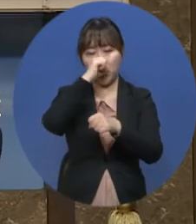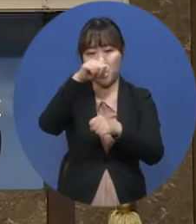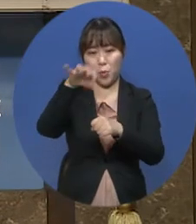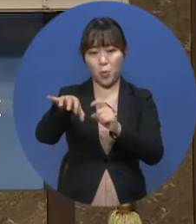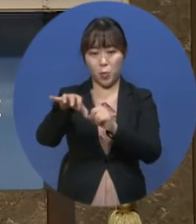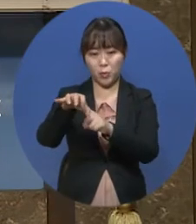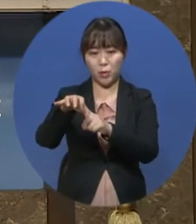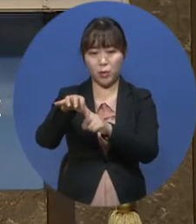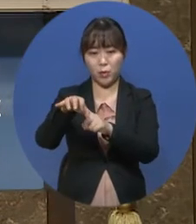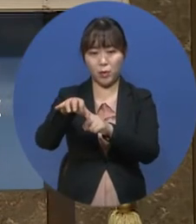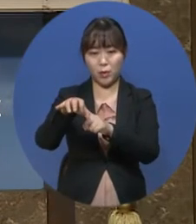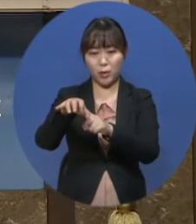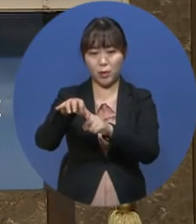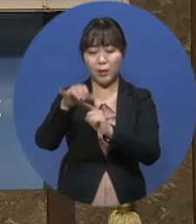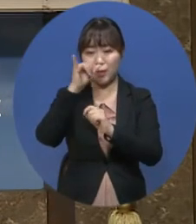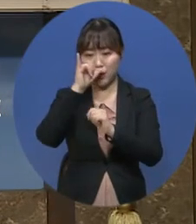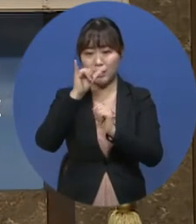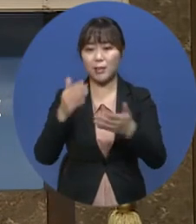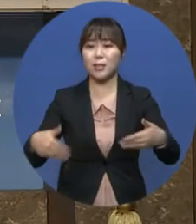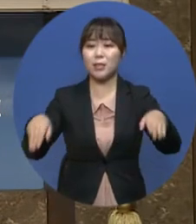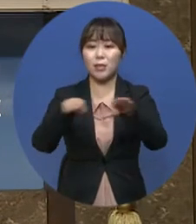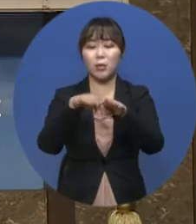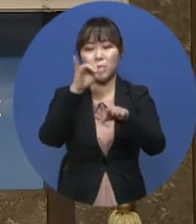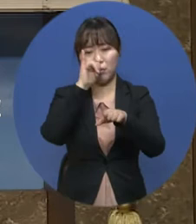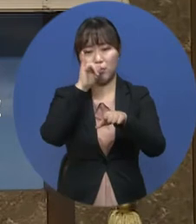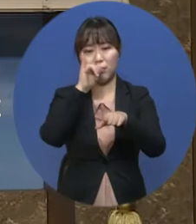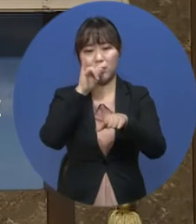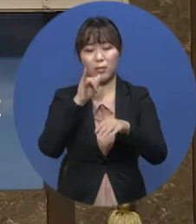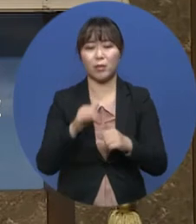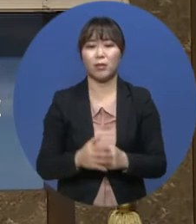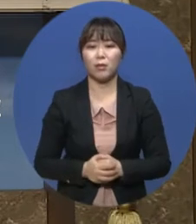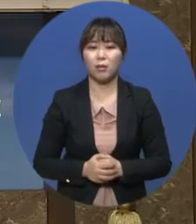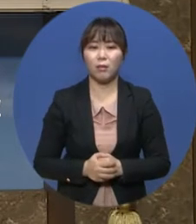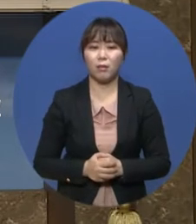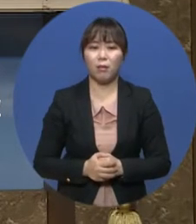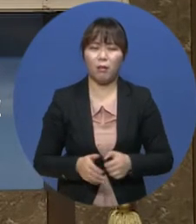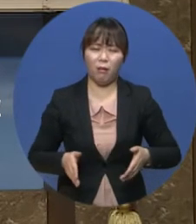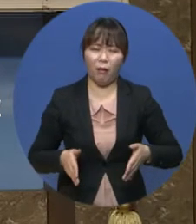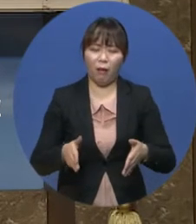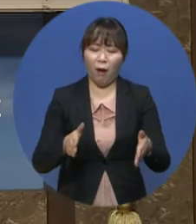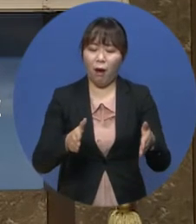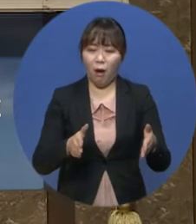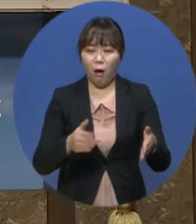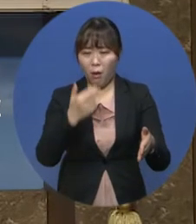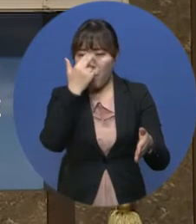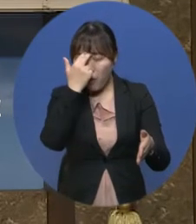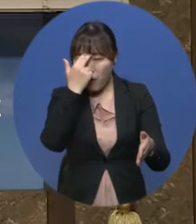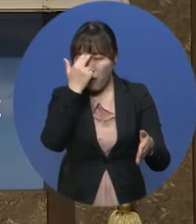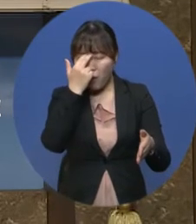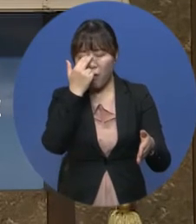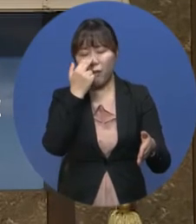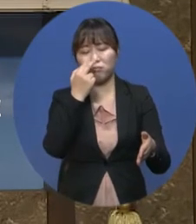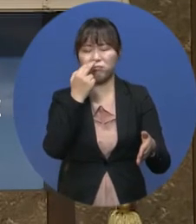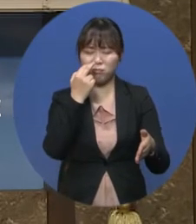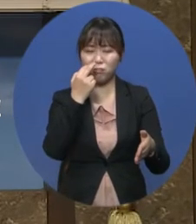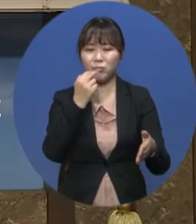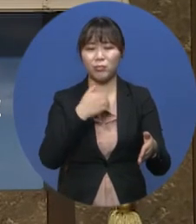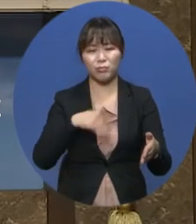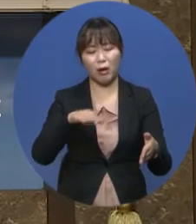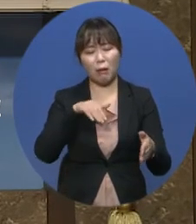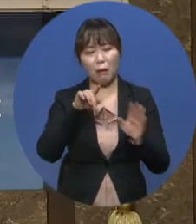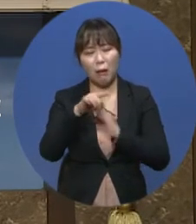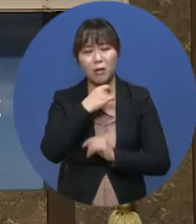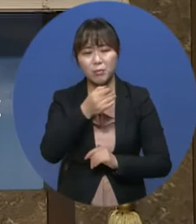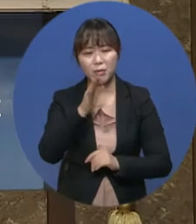곳으로 선택해서 있는 시설도 있고 그런데 길이 확보가 안 되는데 난 4 우리가 뭐 가고